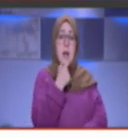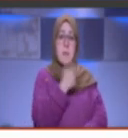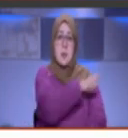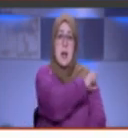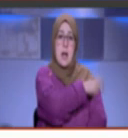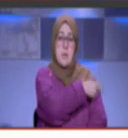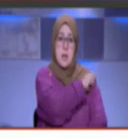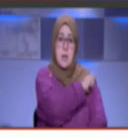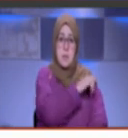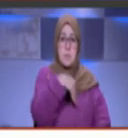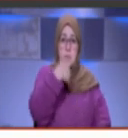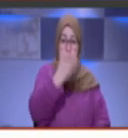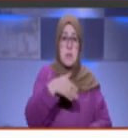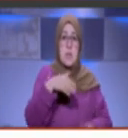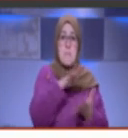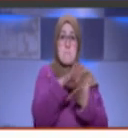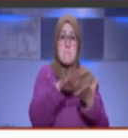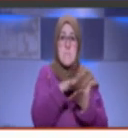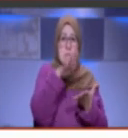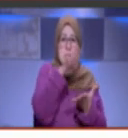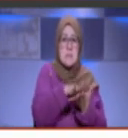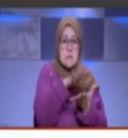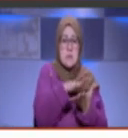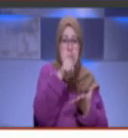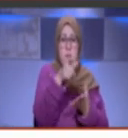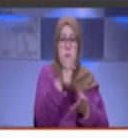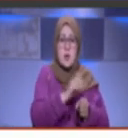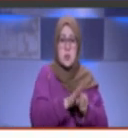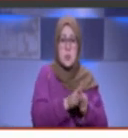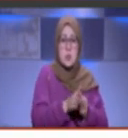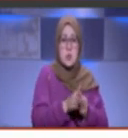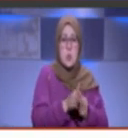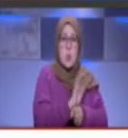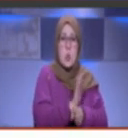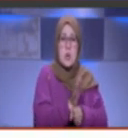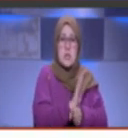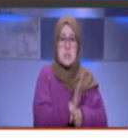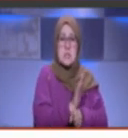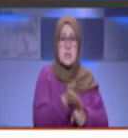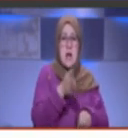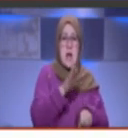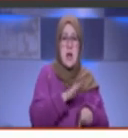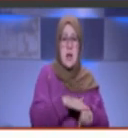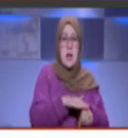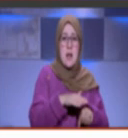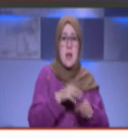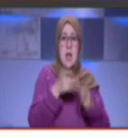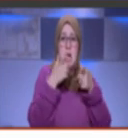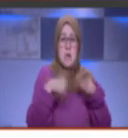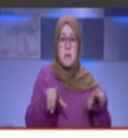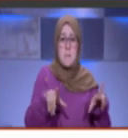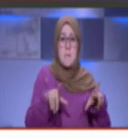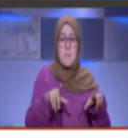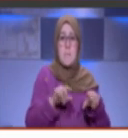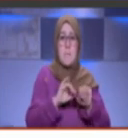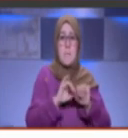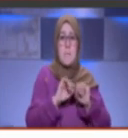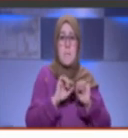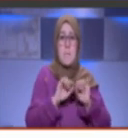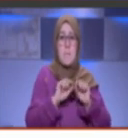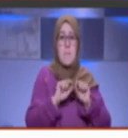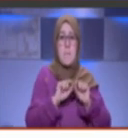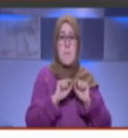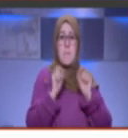تئن تحت ضغط تداعيات هذا الفيروس. آخر هذه التأثيرات جرى إعلانها من قبل مجموعة لوفتهانزا الألمانية